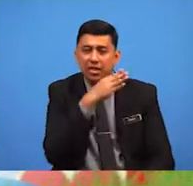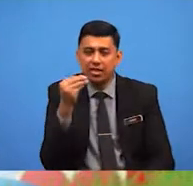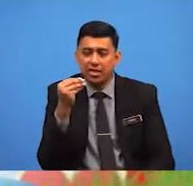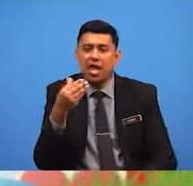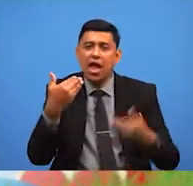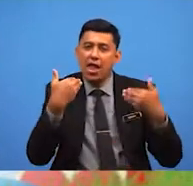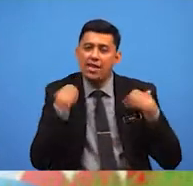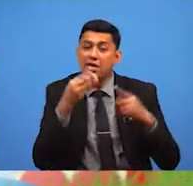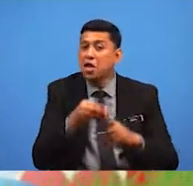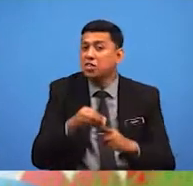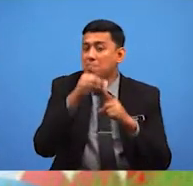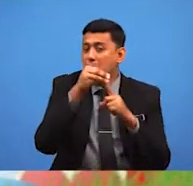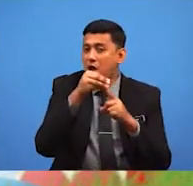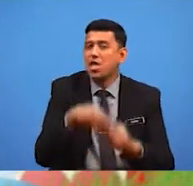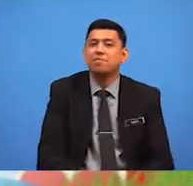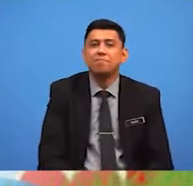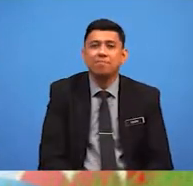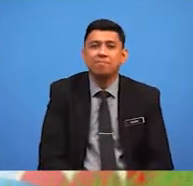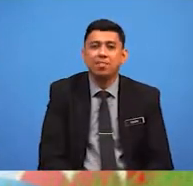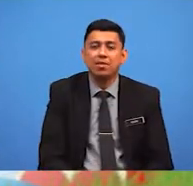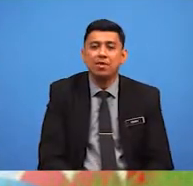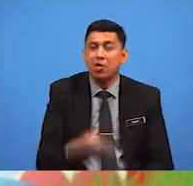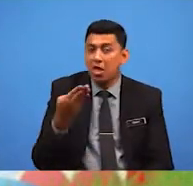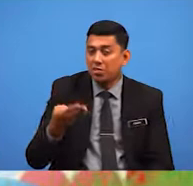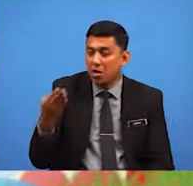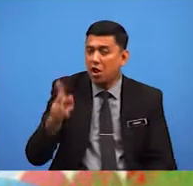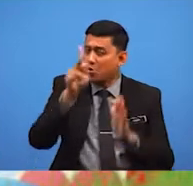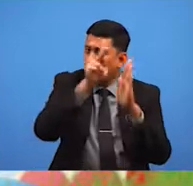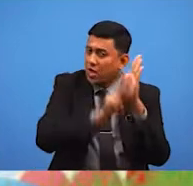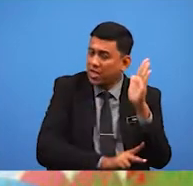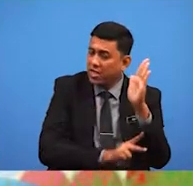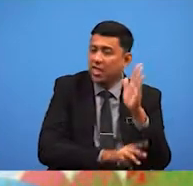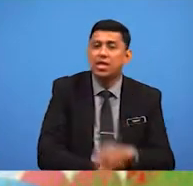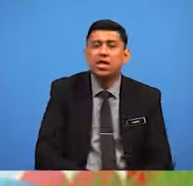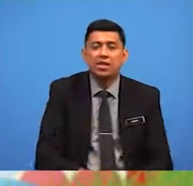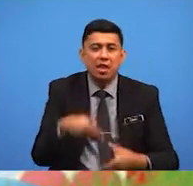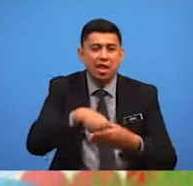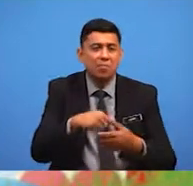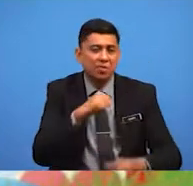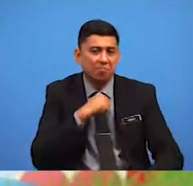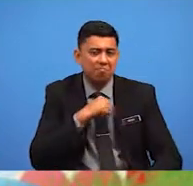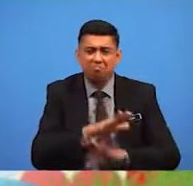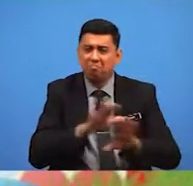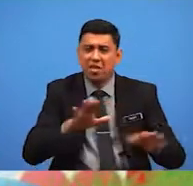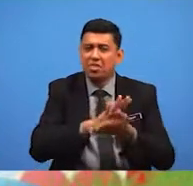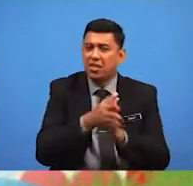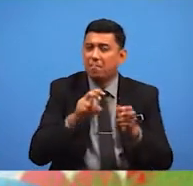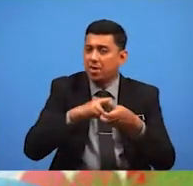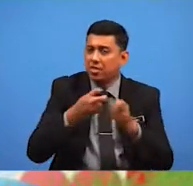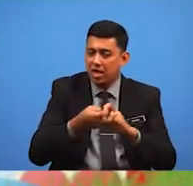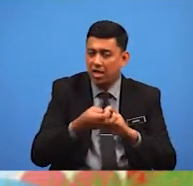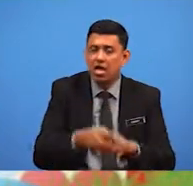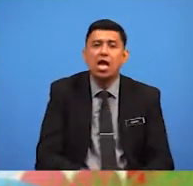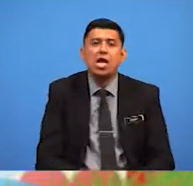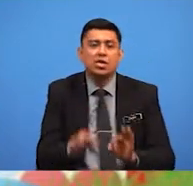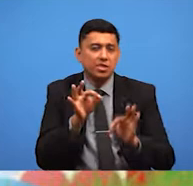ada keistimewaannya. Sebarang kekurangan dalam diri tidak akan menjadi masalah